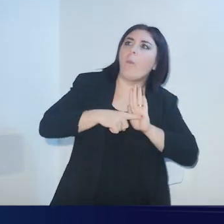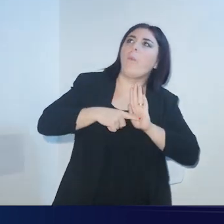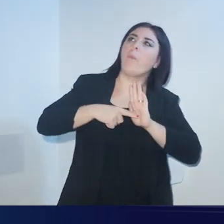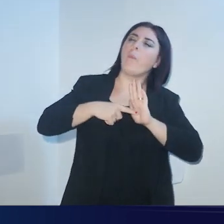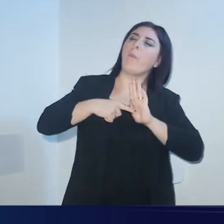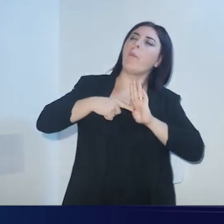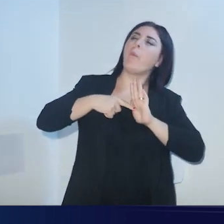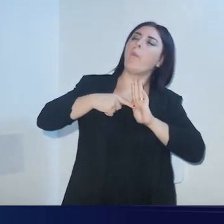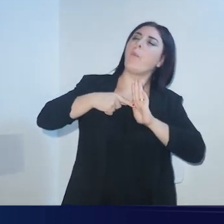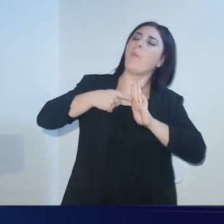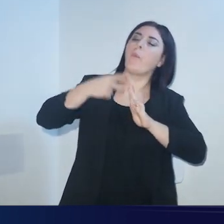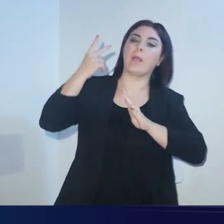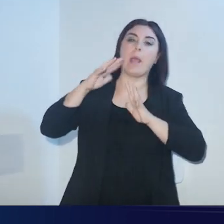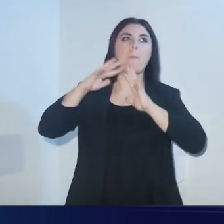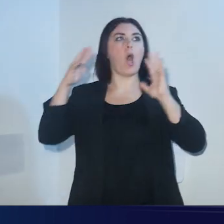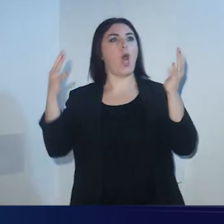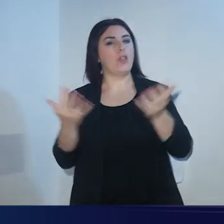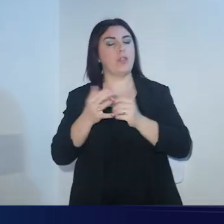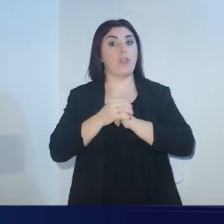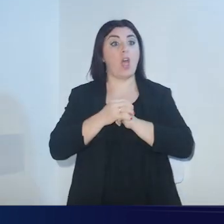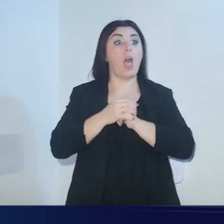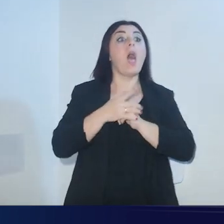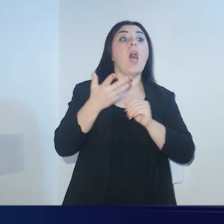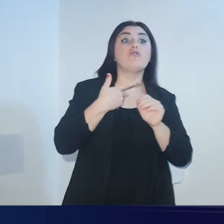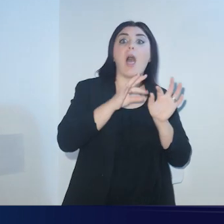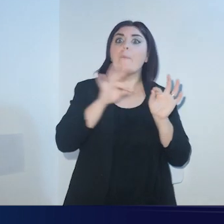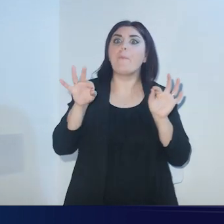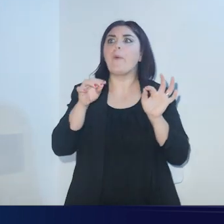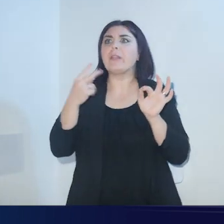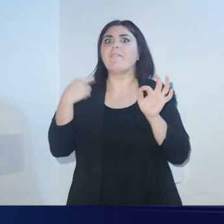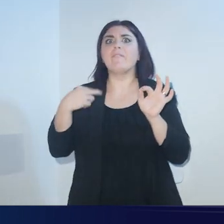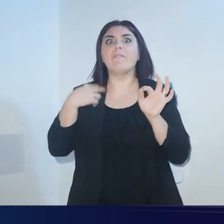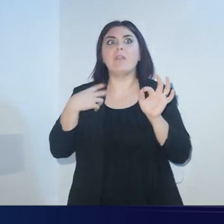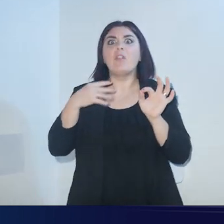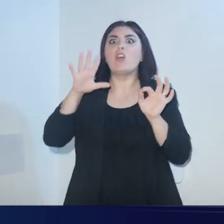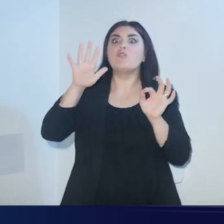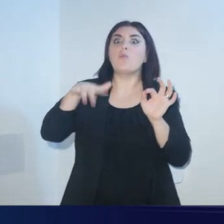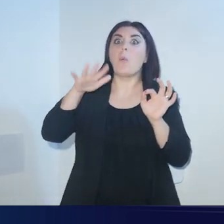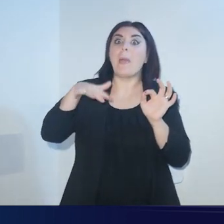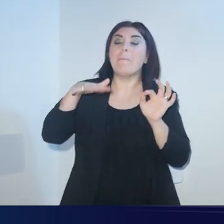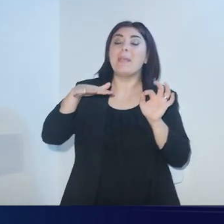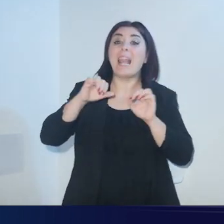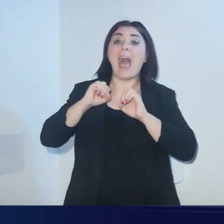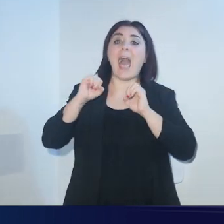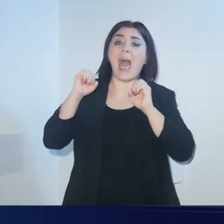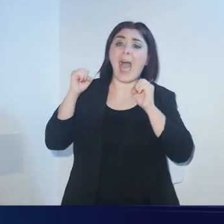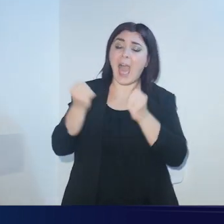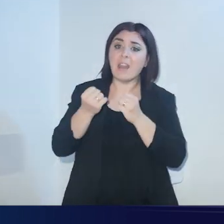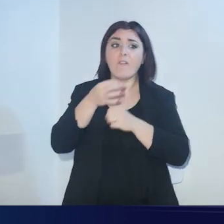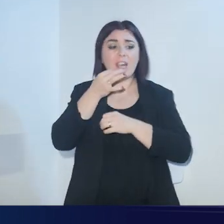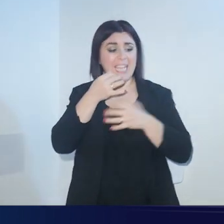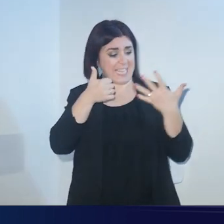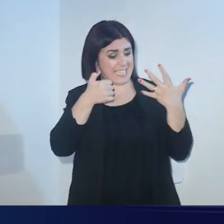al mondo. Ci sono individui che riescono a sopravvivere anche fino a 5.000 anni, quindi